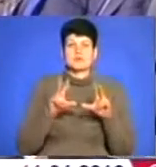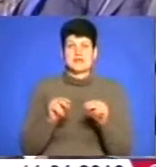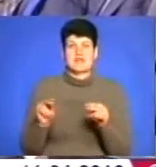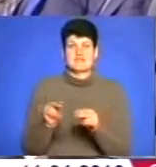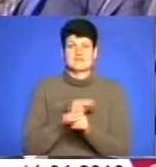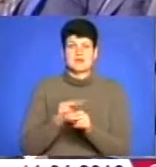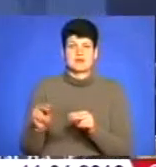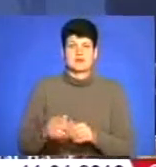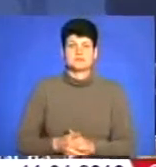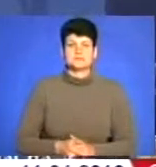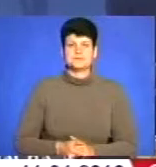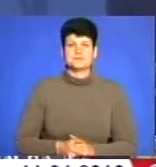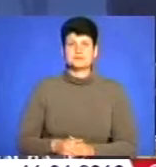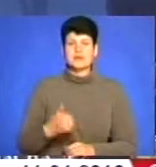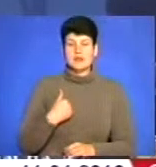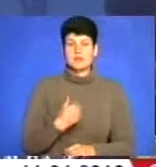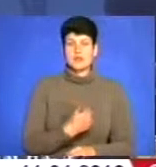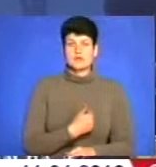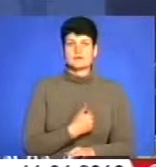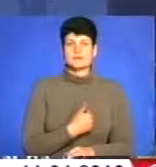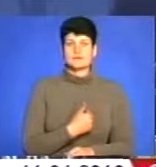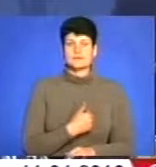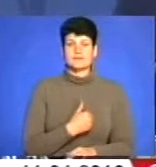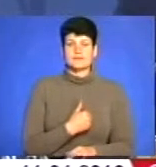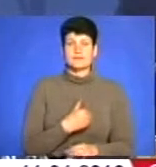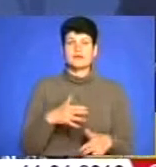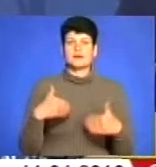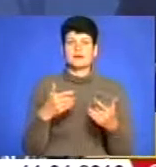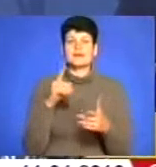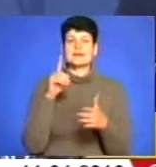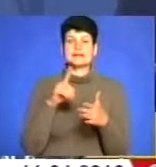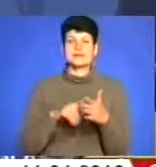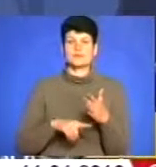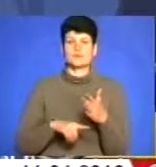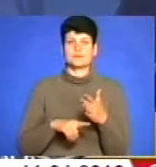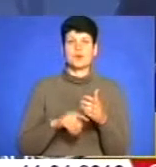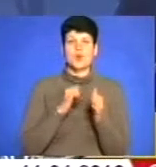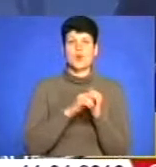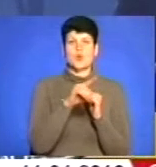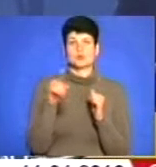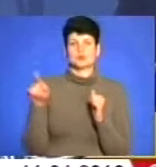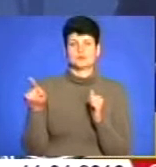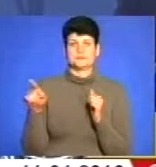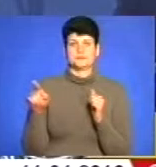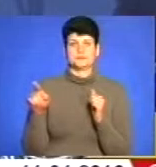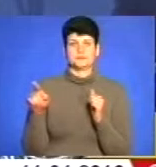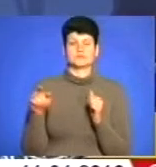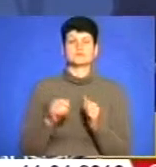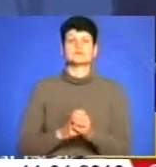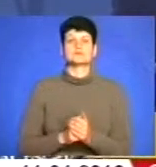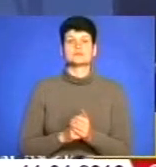виправити. Я би хотів вселити надію в кожного